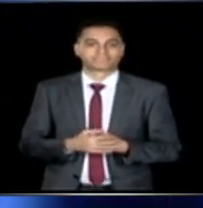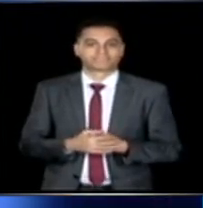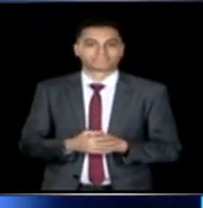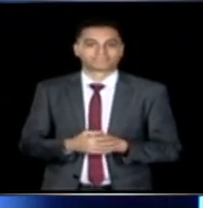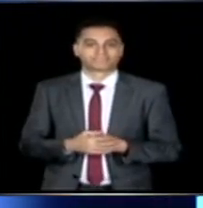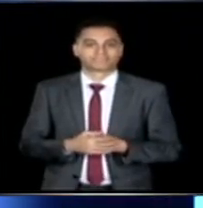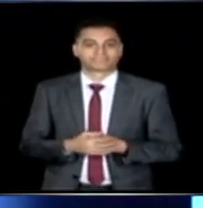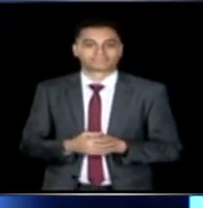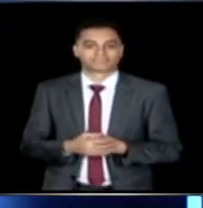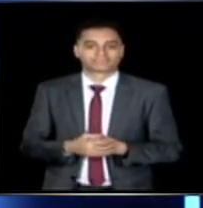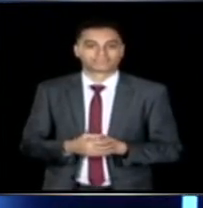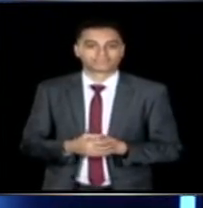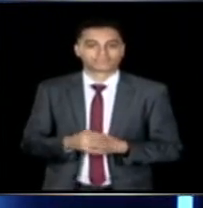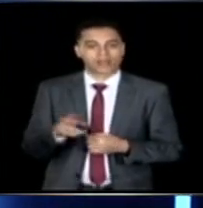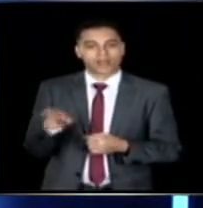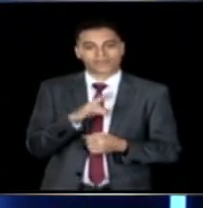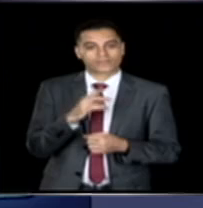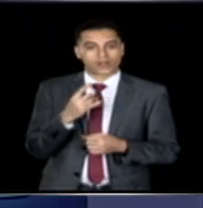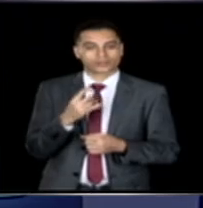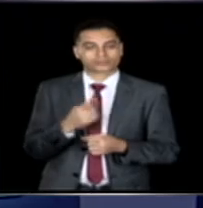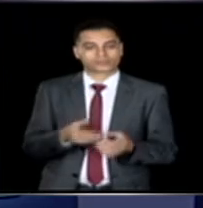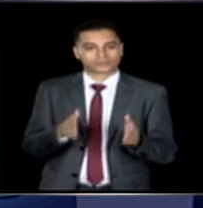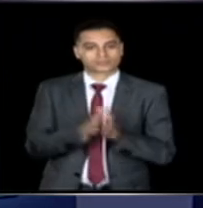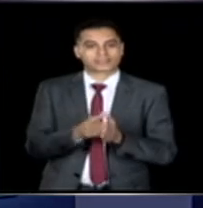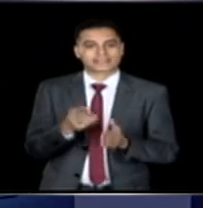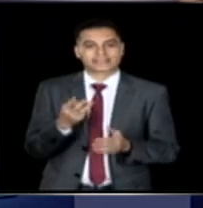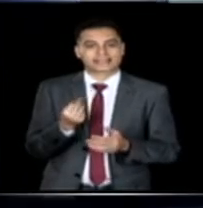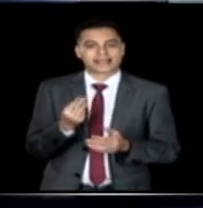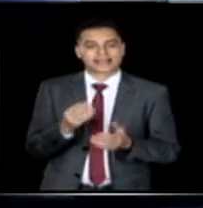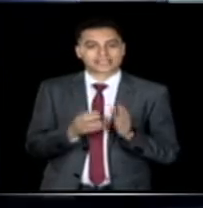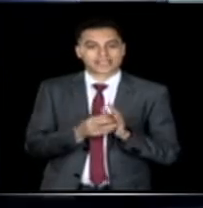رابع وجيه خطفت 10 نقط، نتيجه اتغيرت